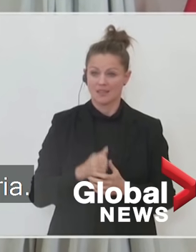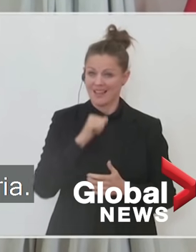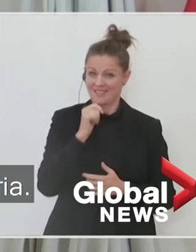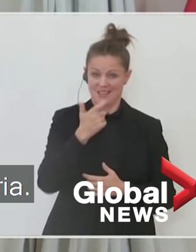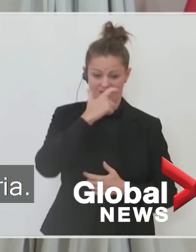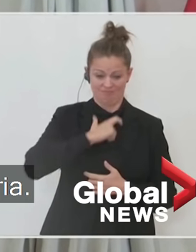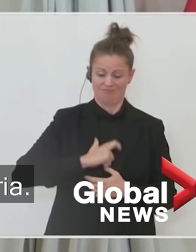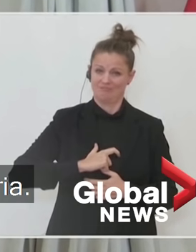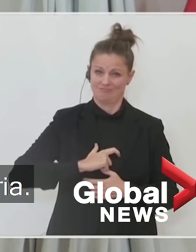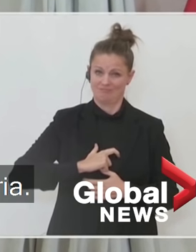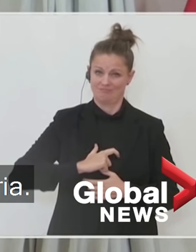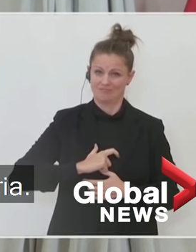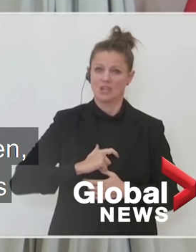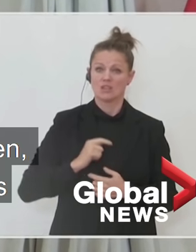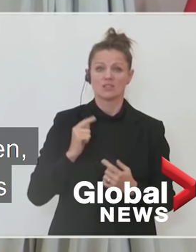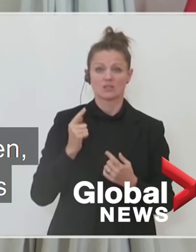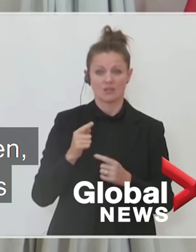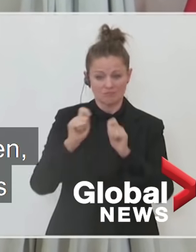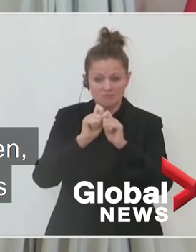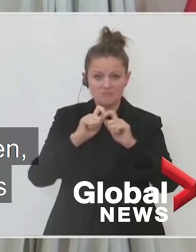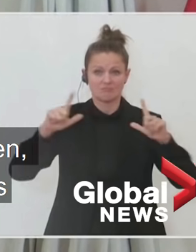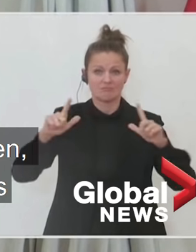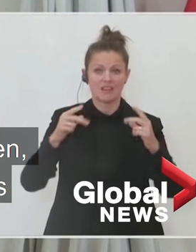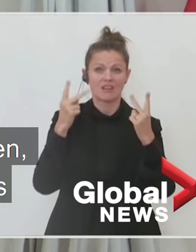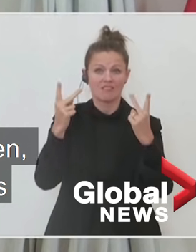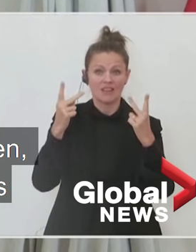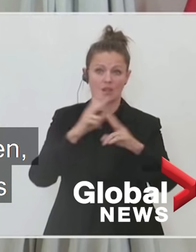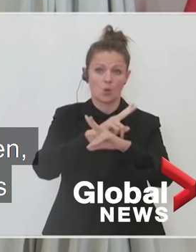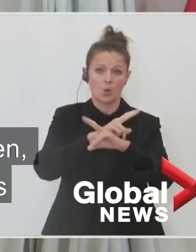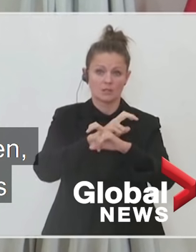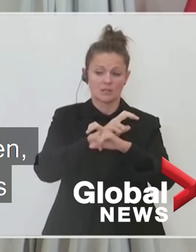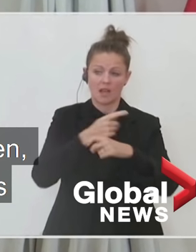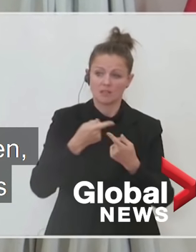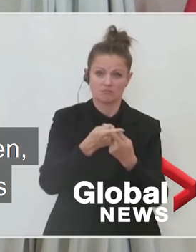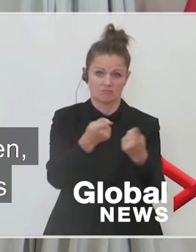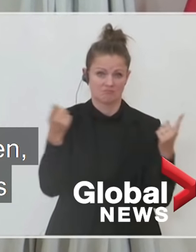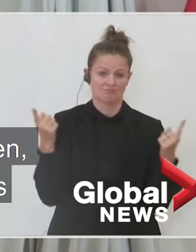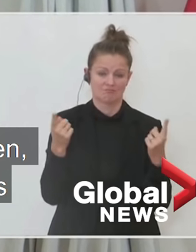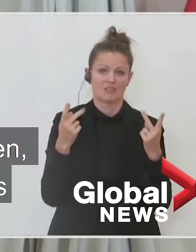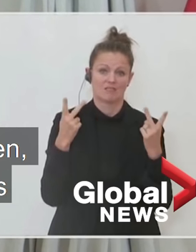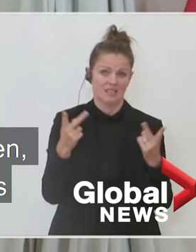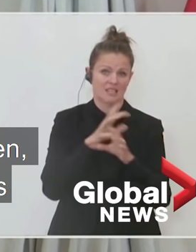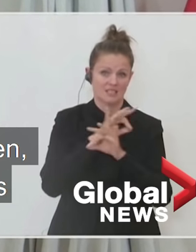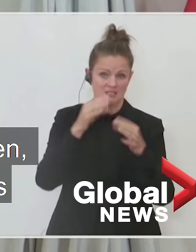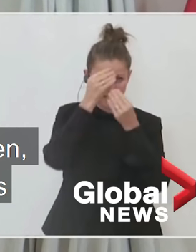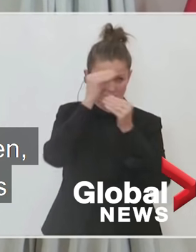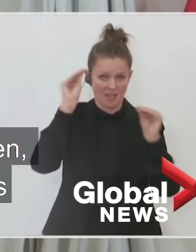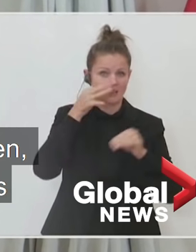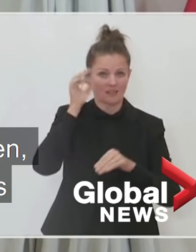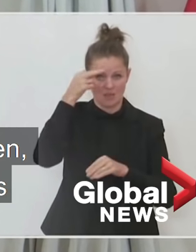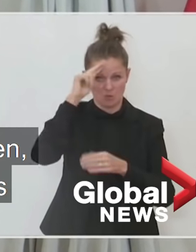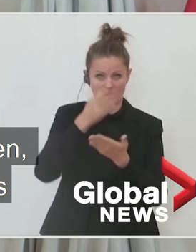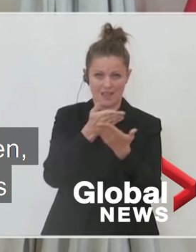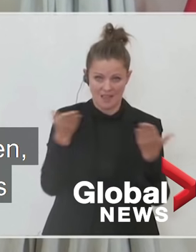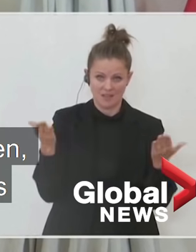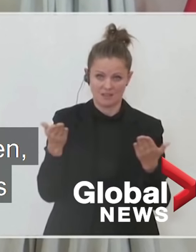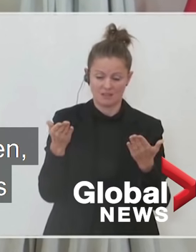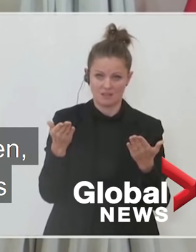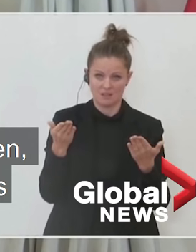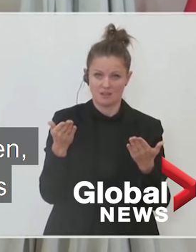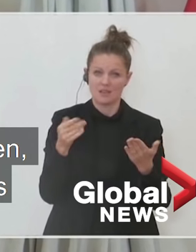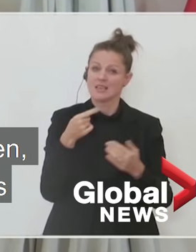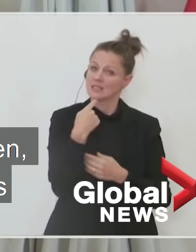es geht um Österreich. Es geht um Sie alle, sehr geehrte Damen und Herren, denn Sie alle haben